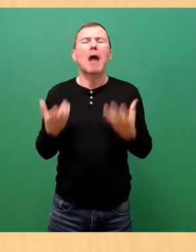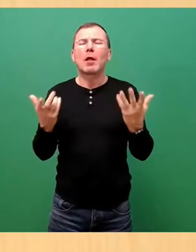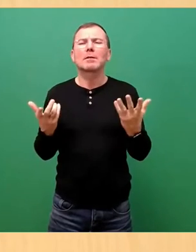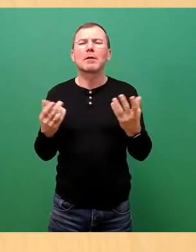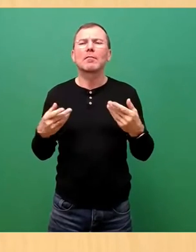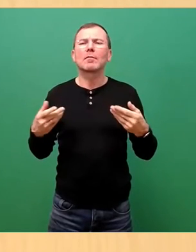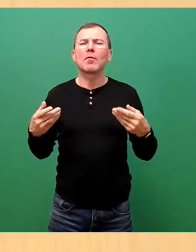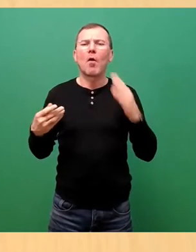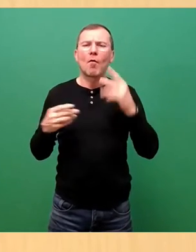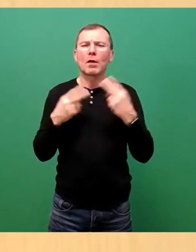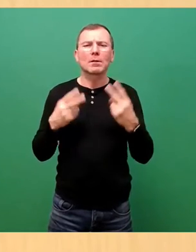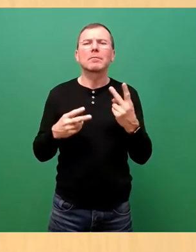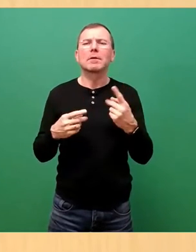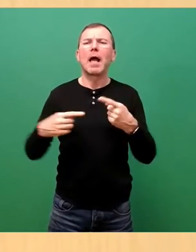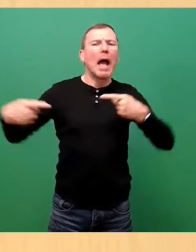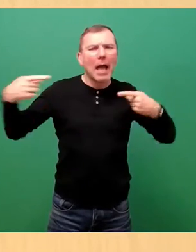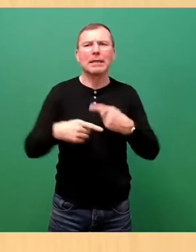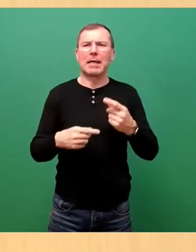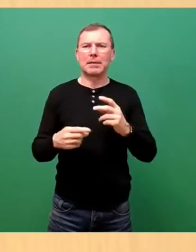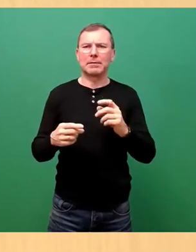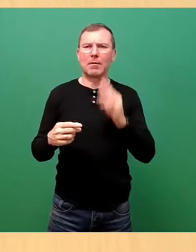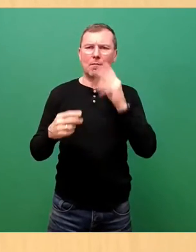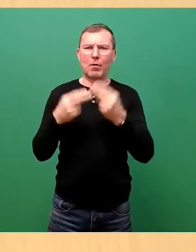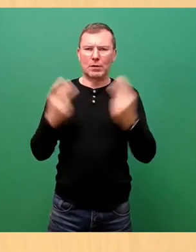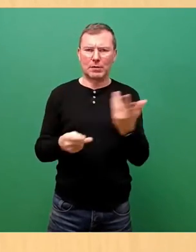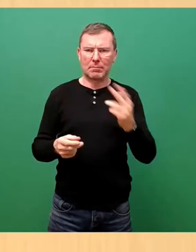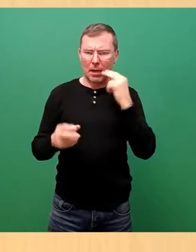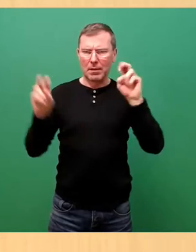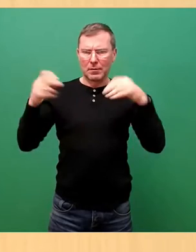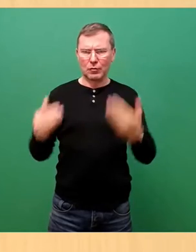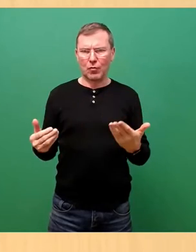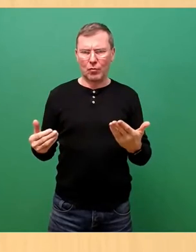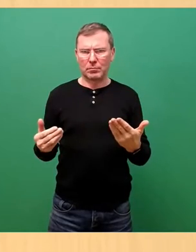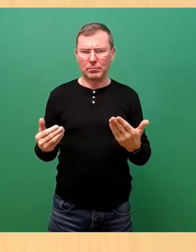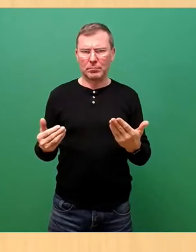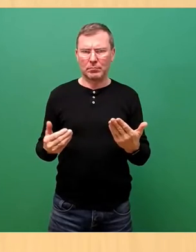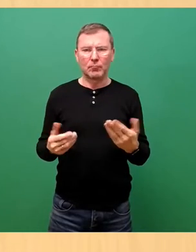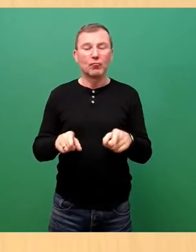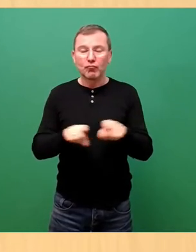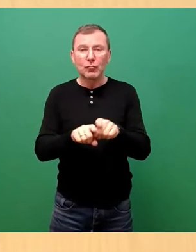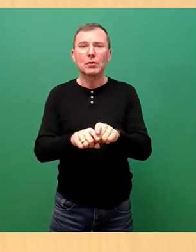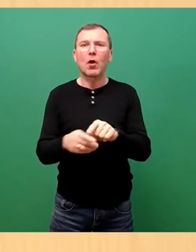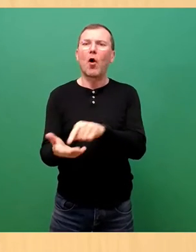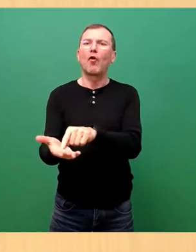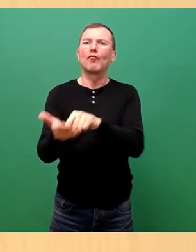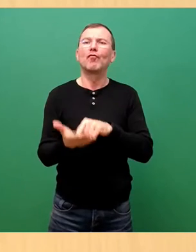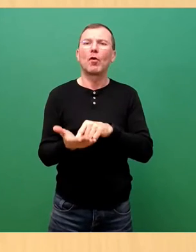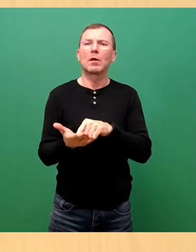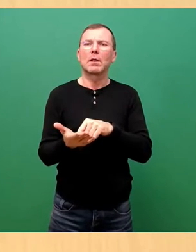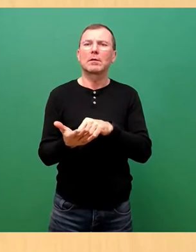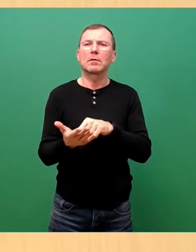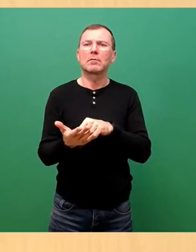auch Konterkarierung des Wohnkonzeptes heißen können. Ebenso der vorgelegte